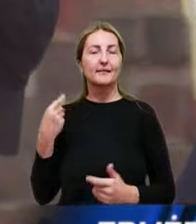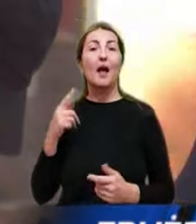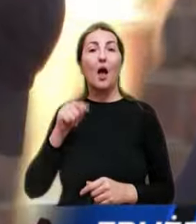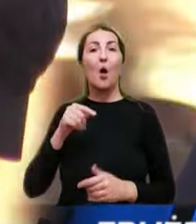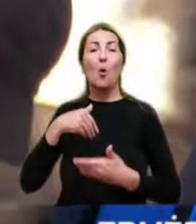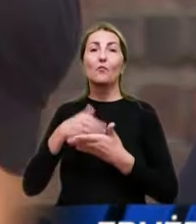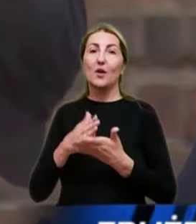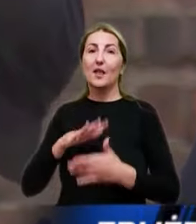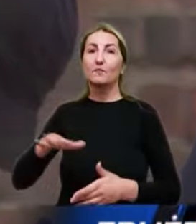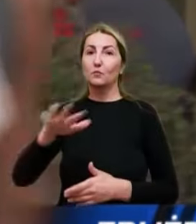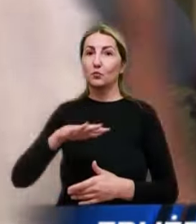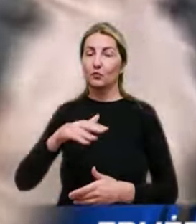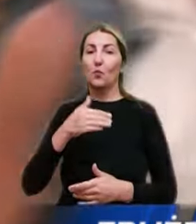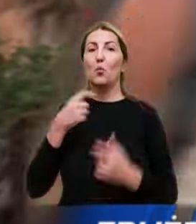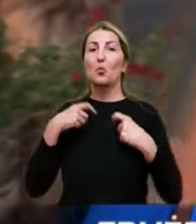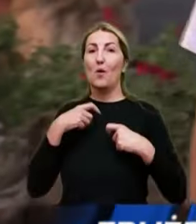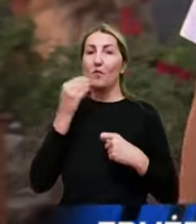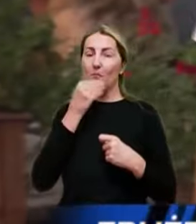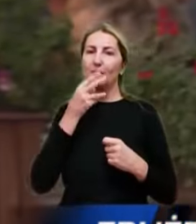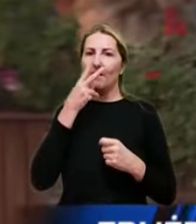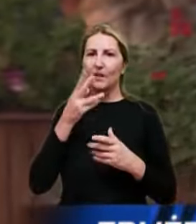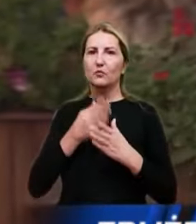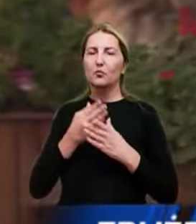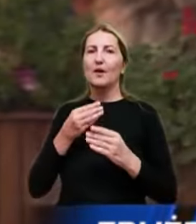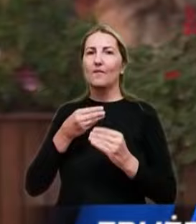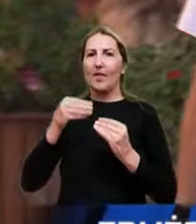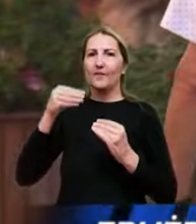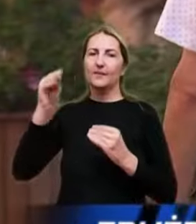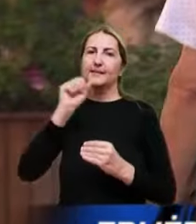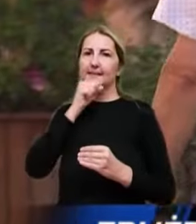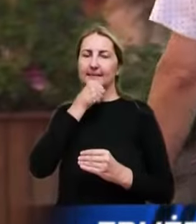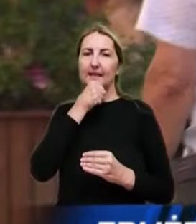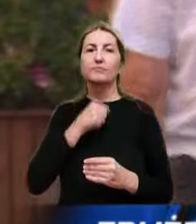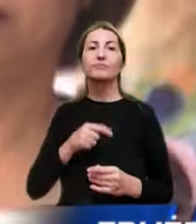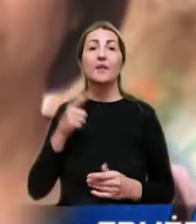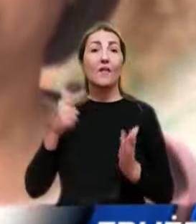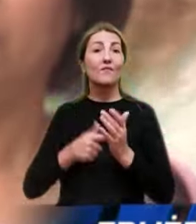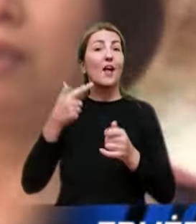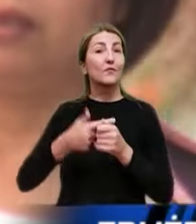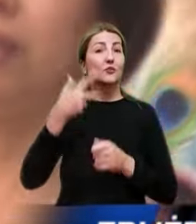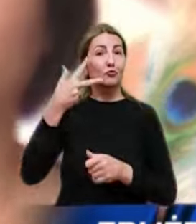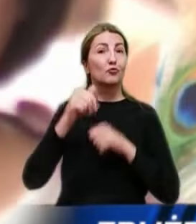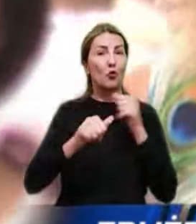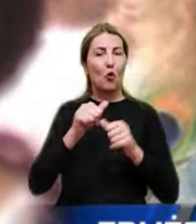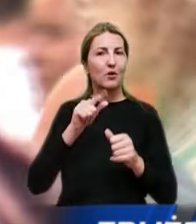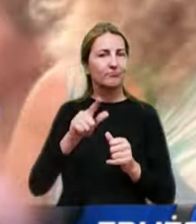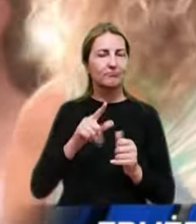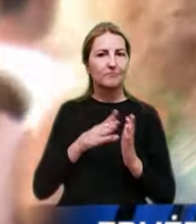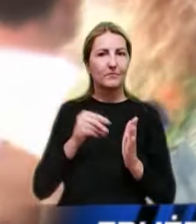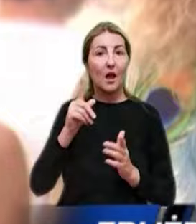widać procesy starzenia się społeczeństwa. 2023 rok był takim symbolicznym. Wtedy właśnie liczba osób